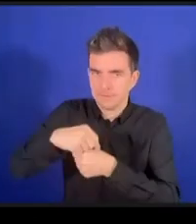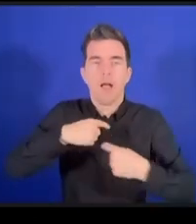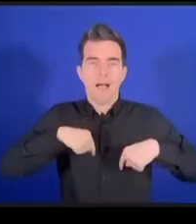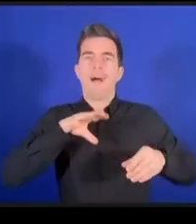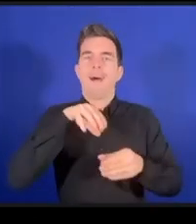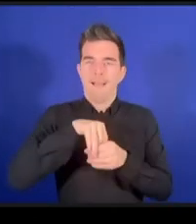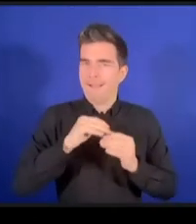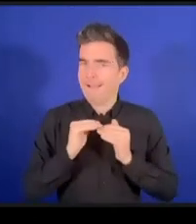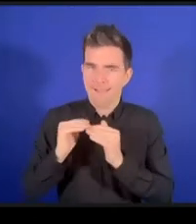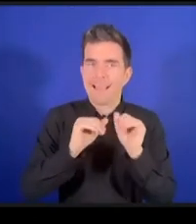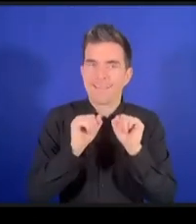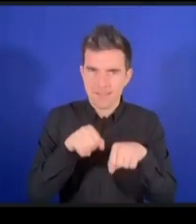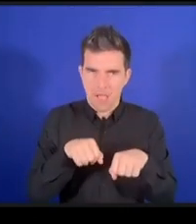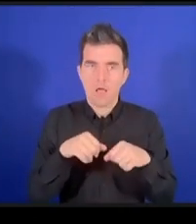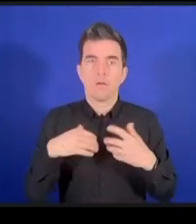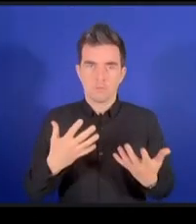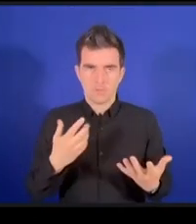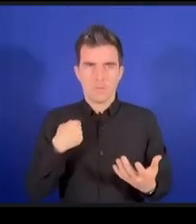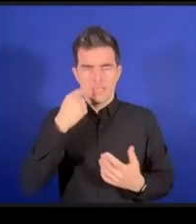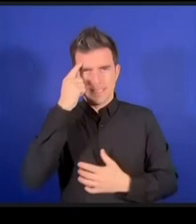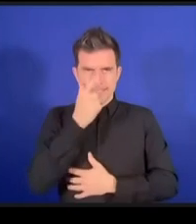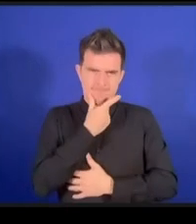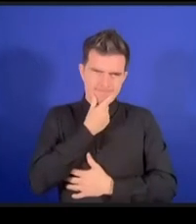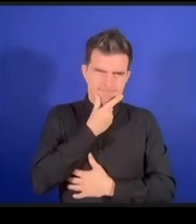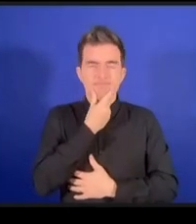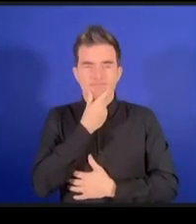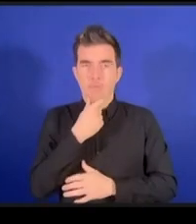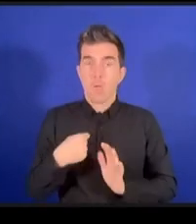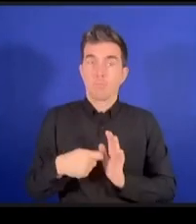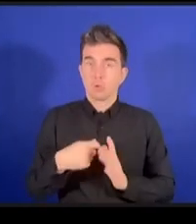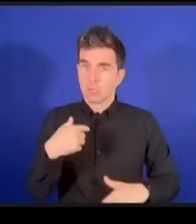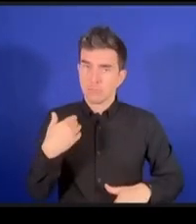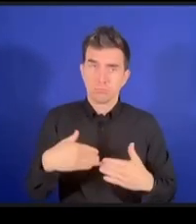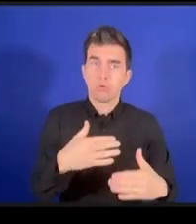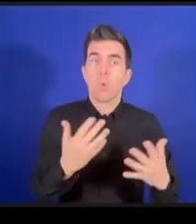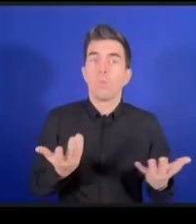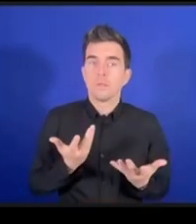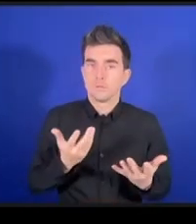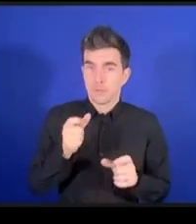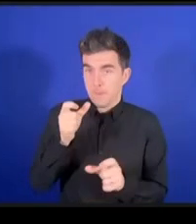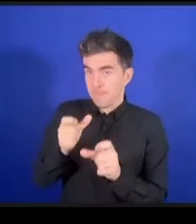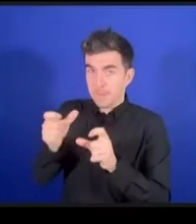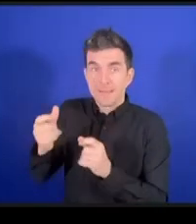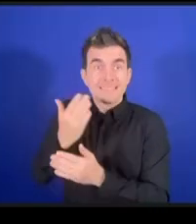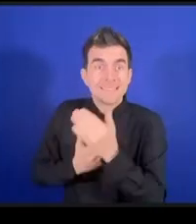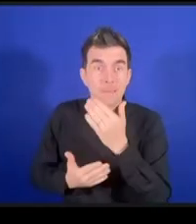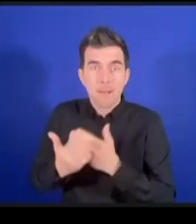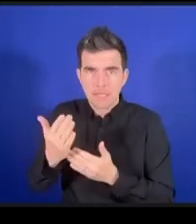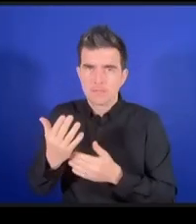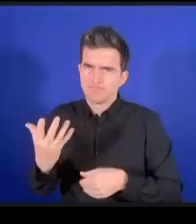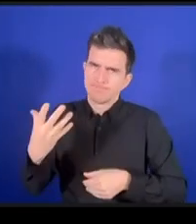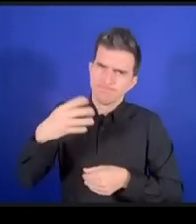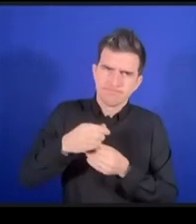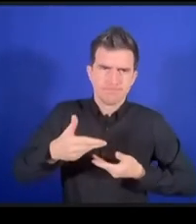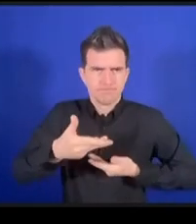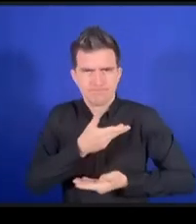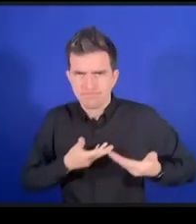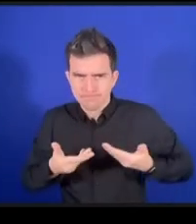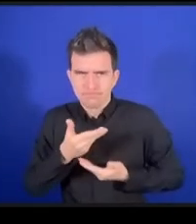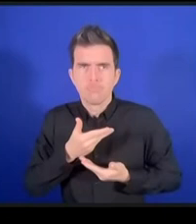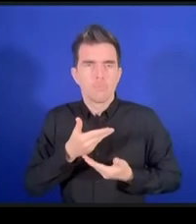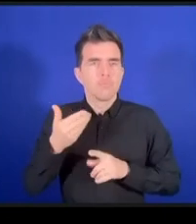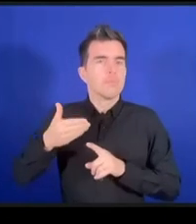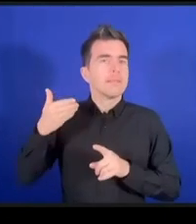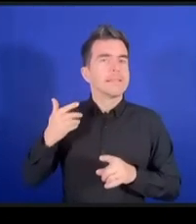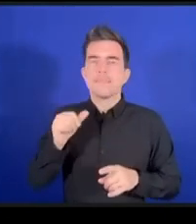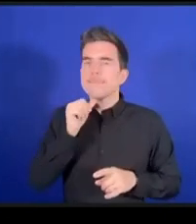отмечаем как на ранних ф возникали звучали голоса о том что необходимо